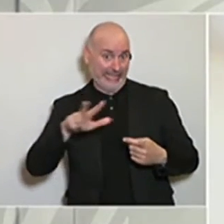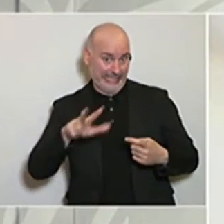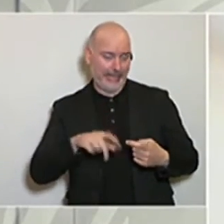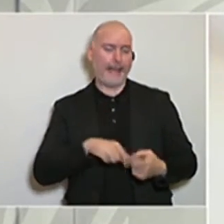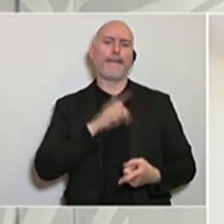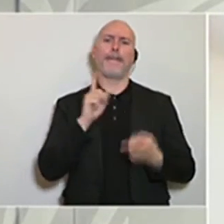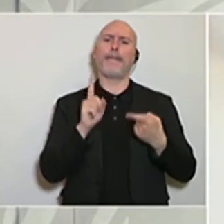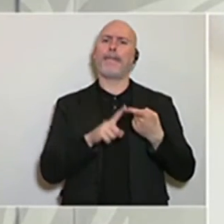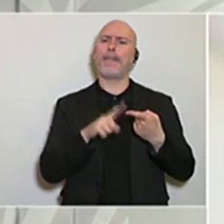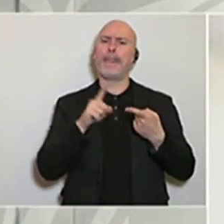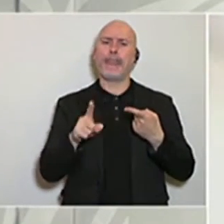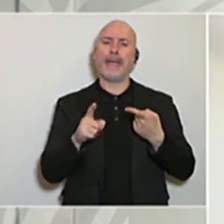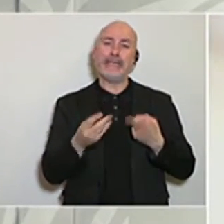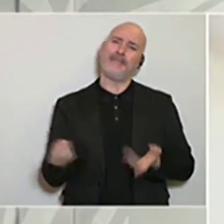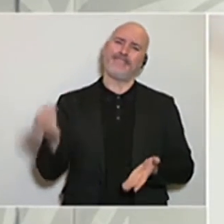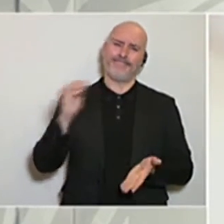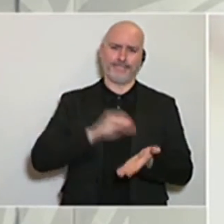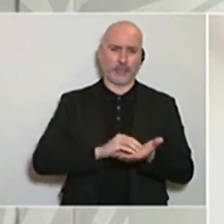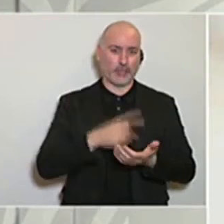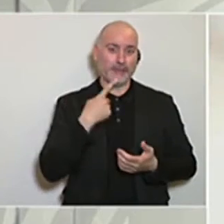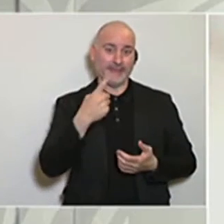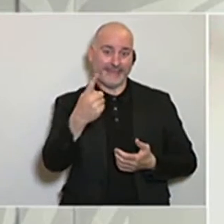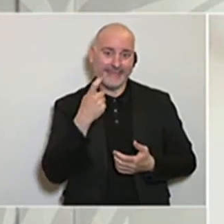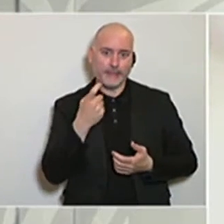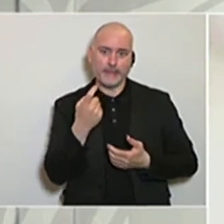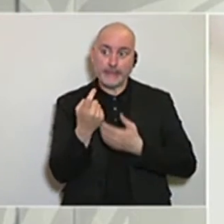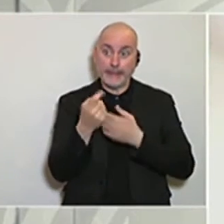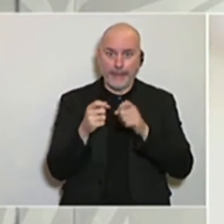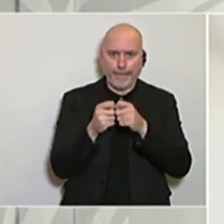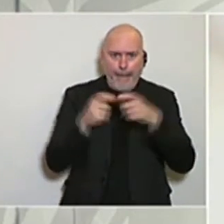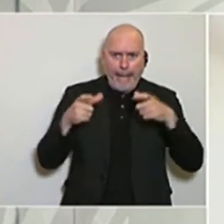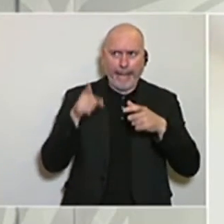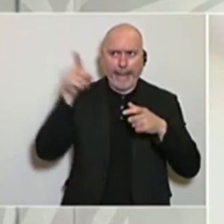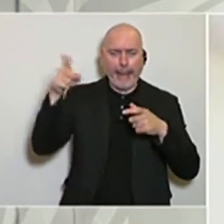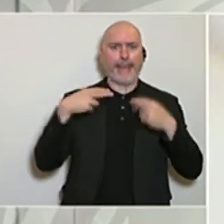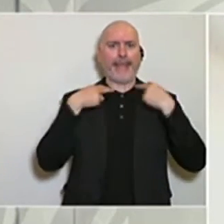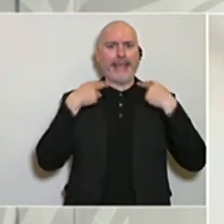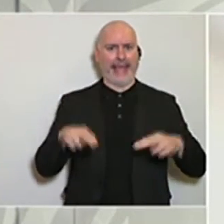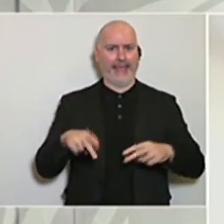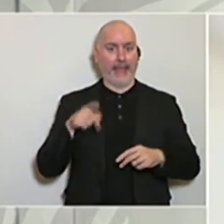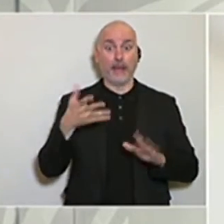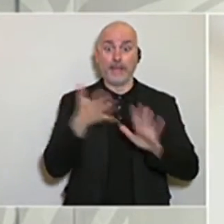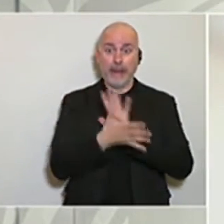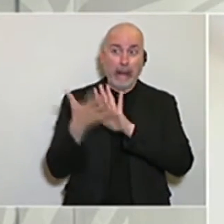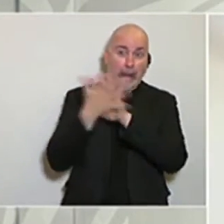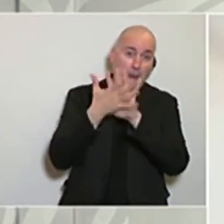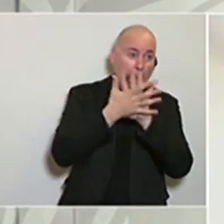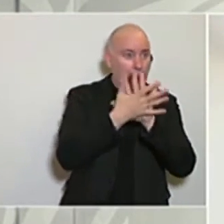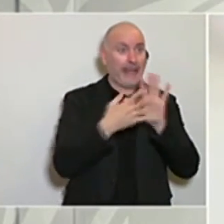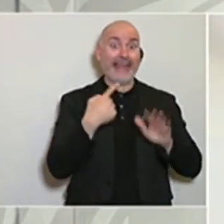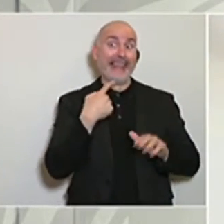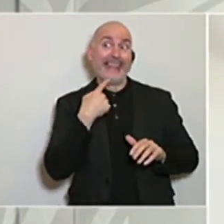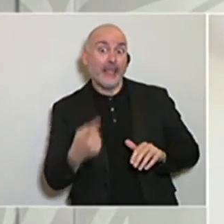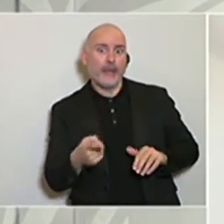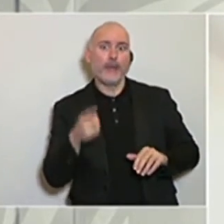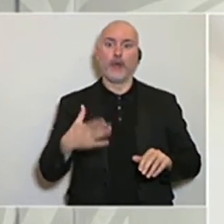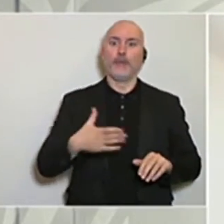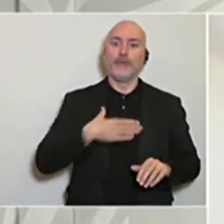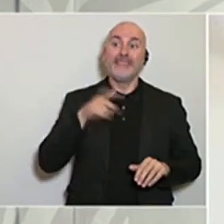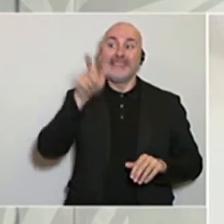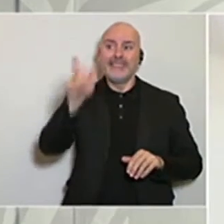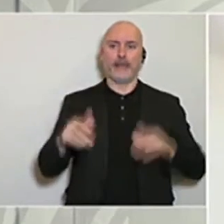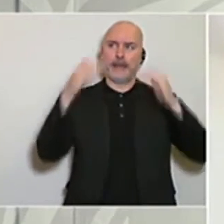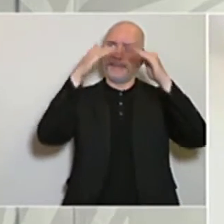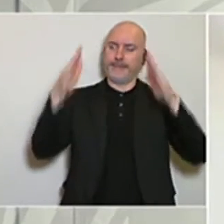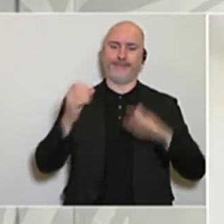banda, deixin-me insistir en el tema del rebrot de Lleida, perquè s'està parlant que un possible focus podria estar en un